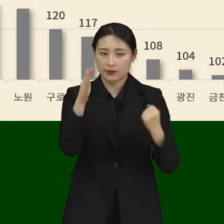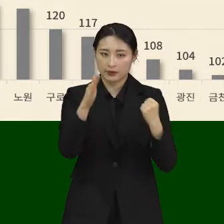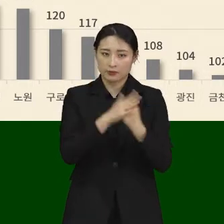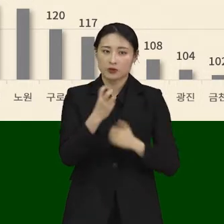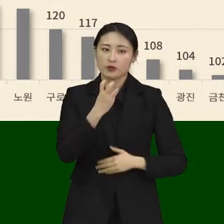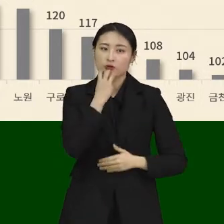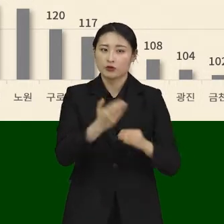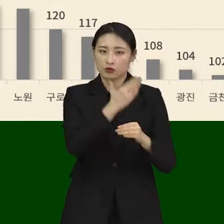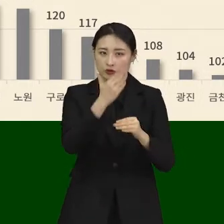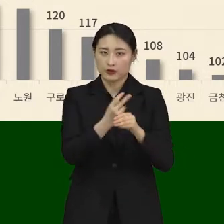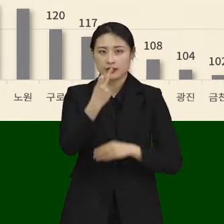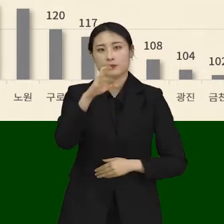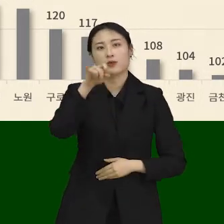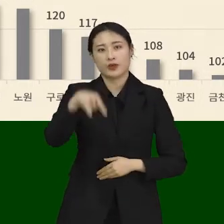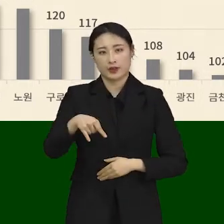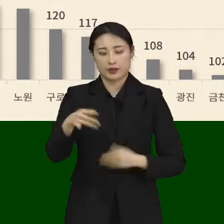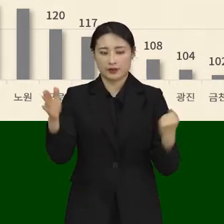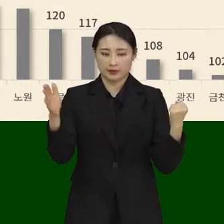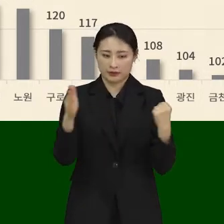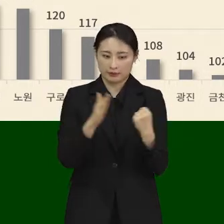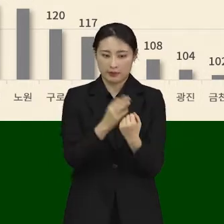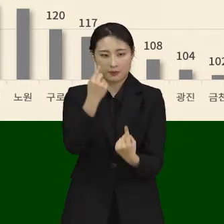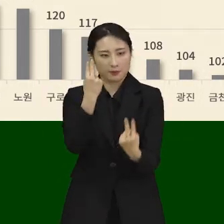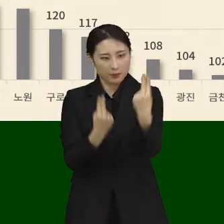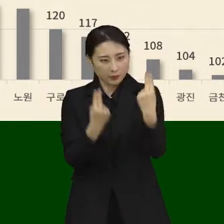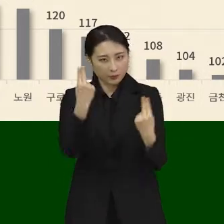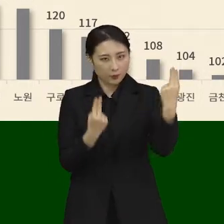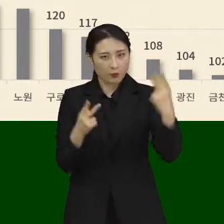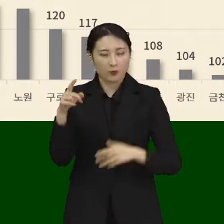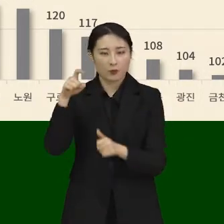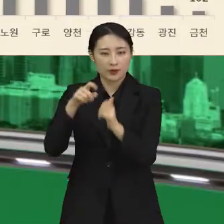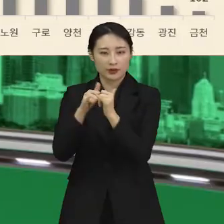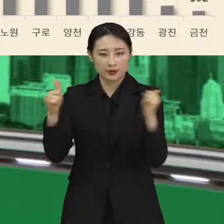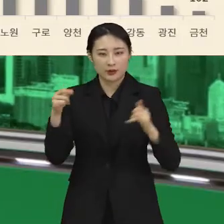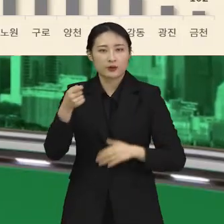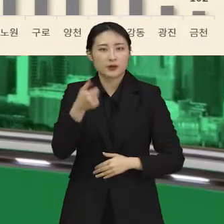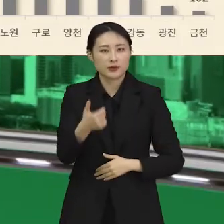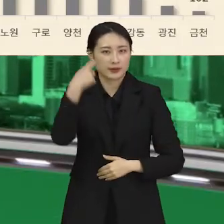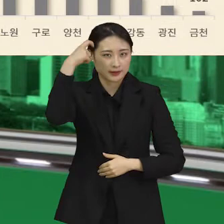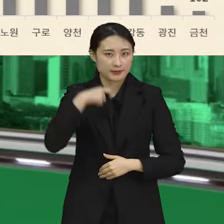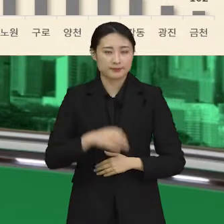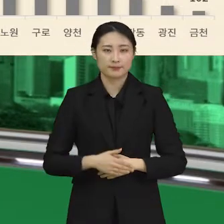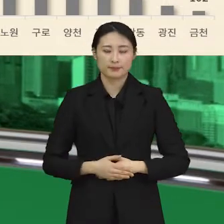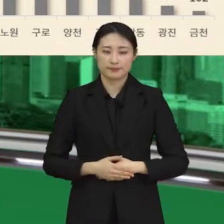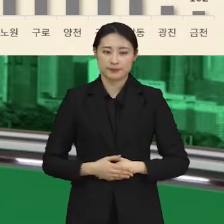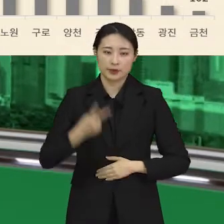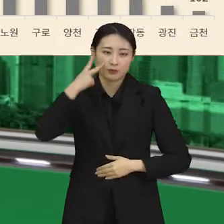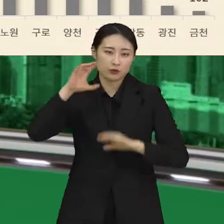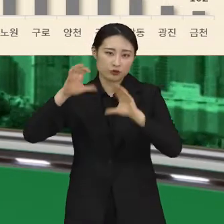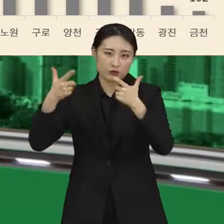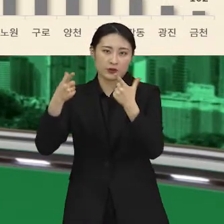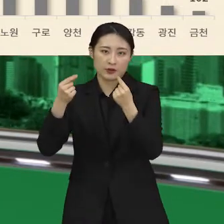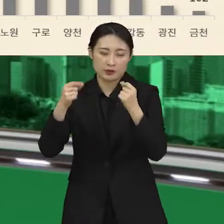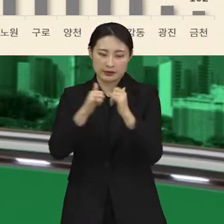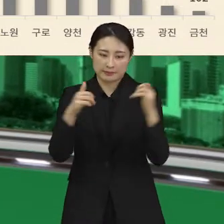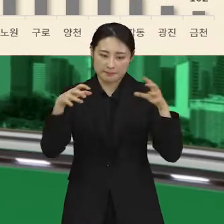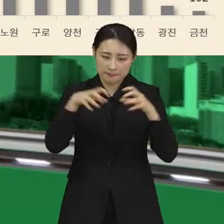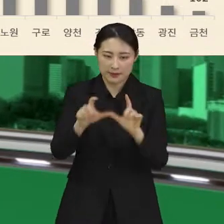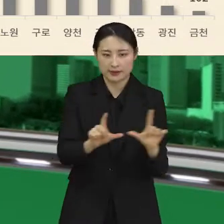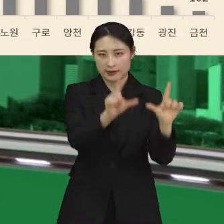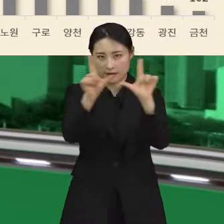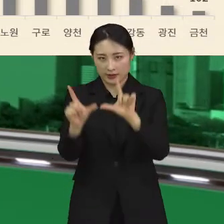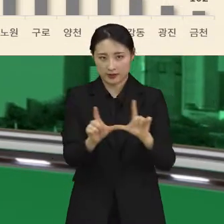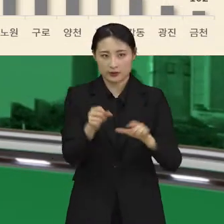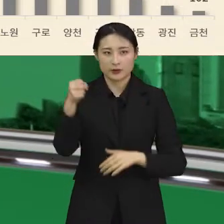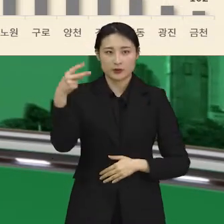기록하며 상대적으로 확진자가 적게 발생하고 있습니다. 미국 뉴욕처럼 인구 밀도가 가장 높고